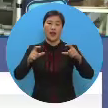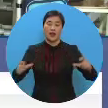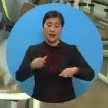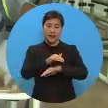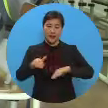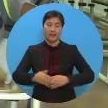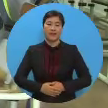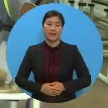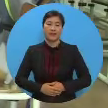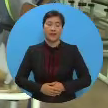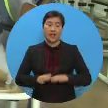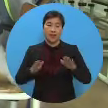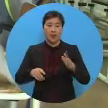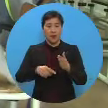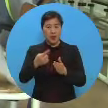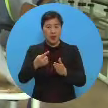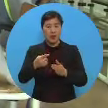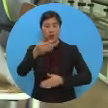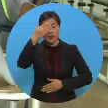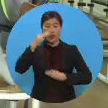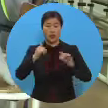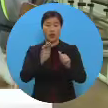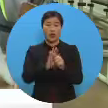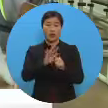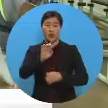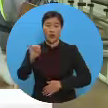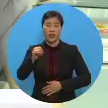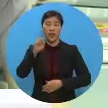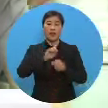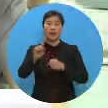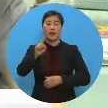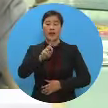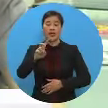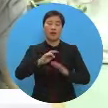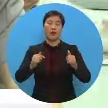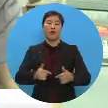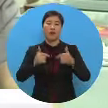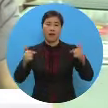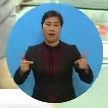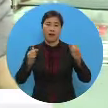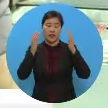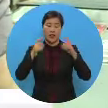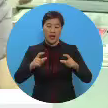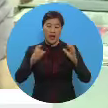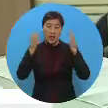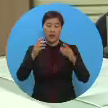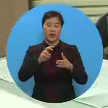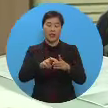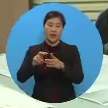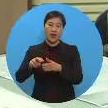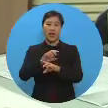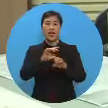했습니다. 전라남도는 현재 100명인 청년 학습 도우미를 내년에는 120명으로 늘려 지역 아동센터에 각각